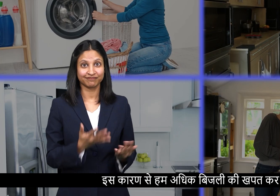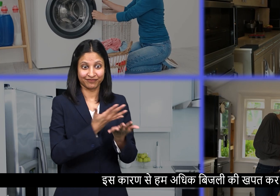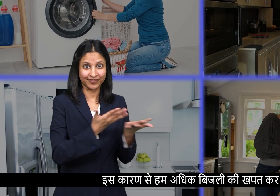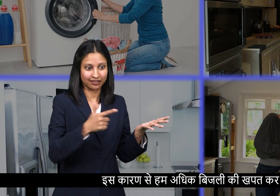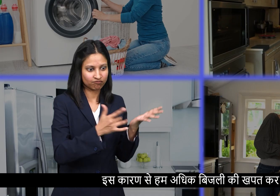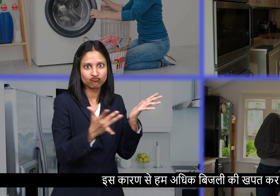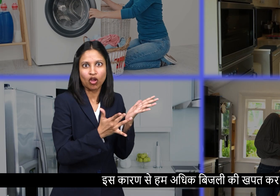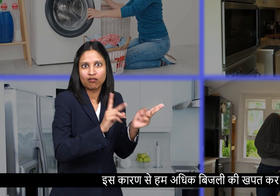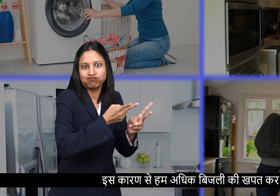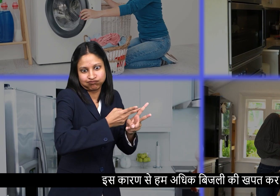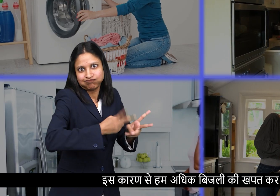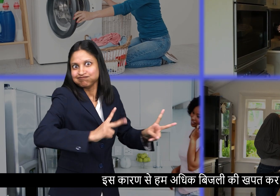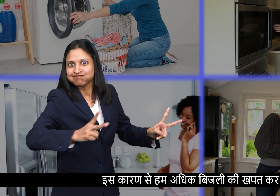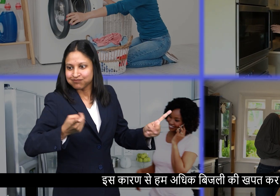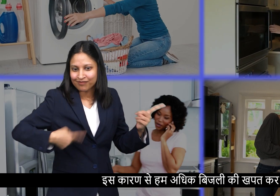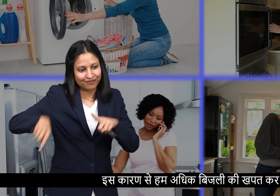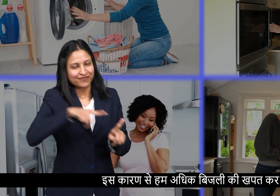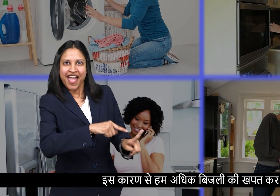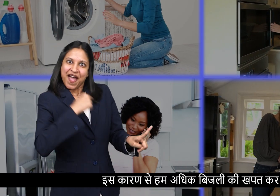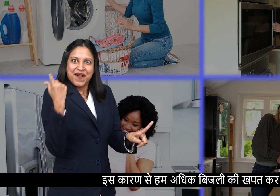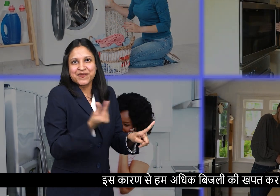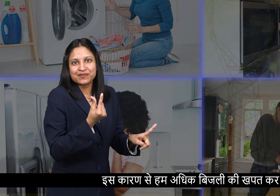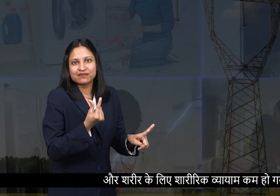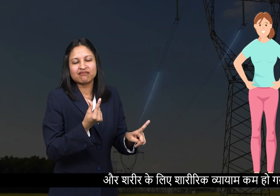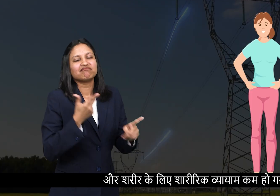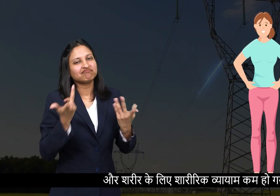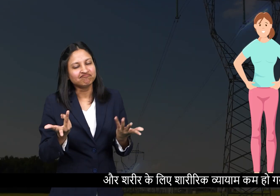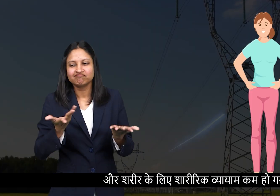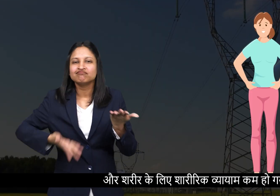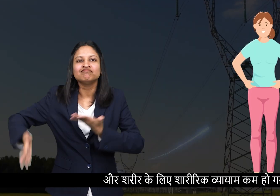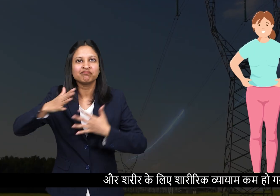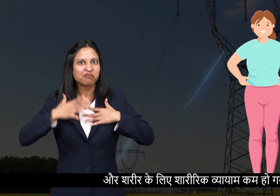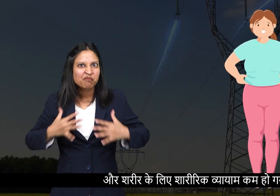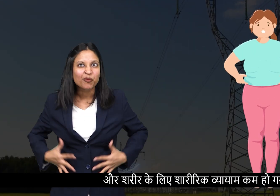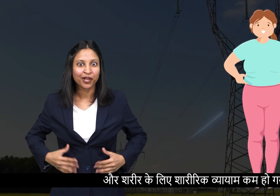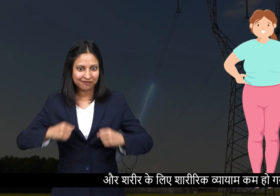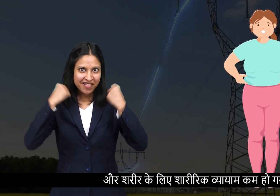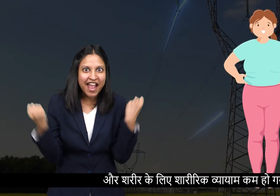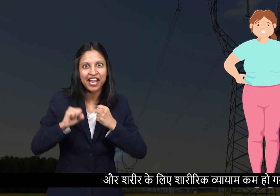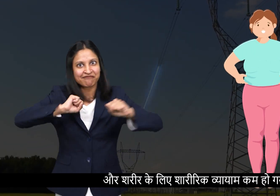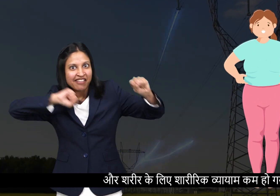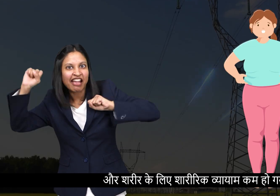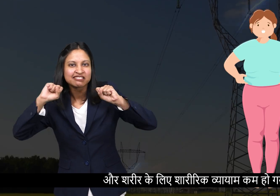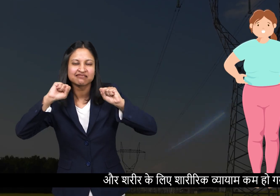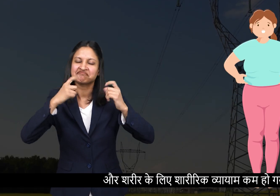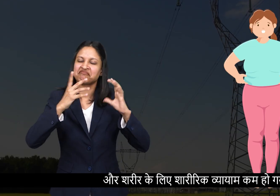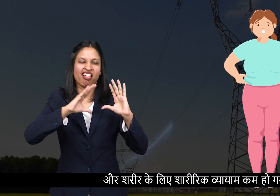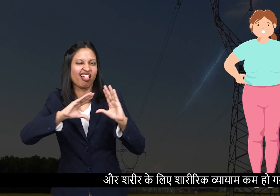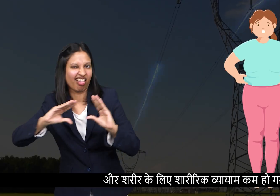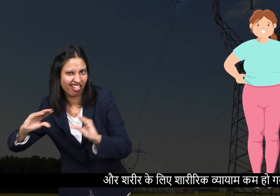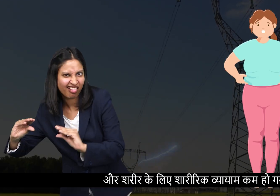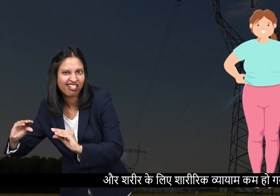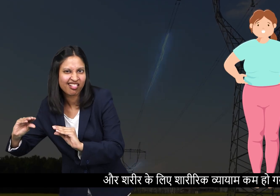इस कारण से हम अधिक बिजली की खपत कर रहे हैं और शरीर के लिए शारीरिक व्यायाम कम हो गया है।